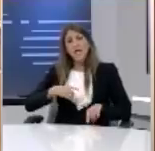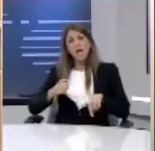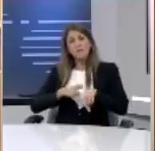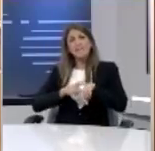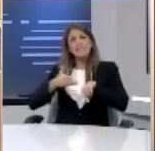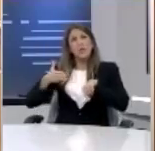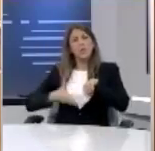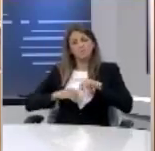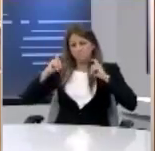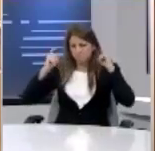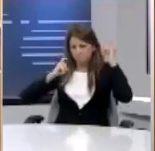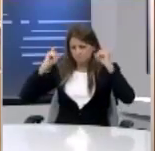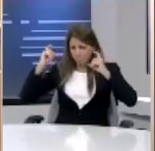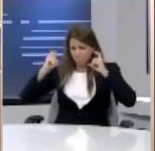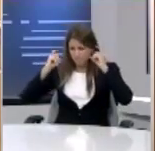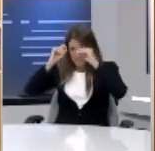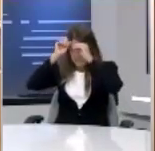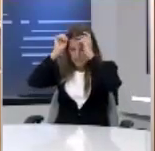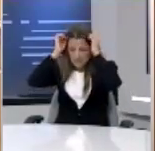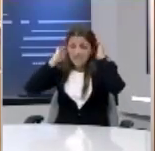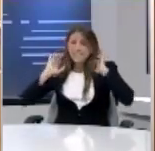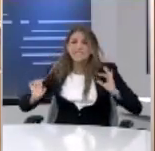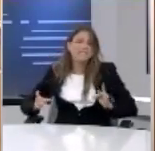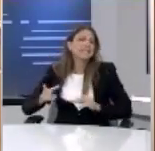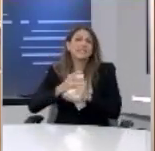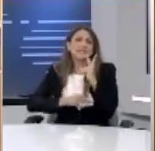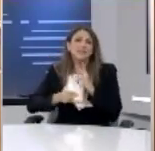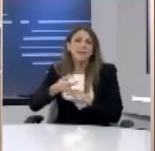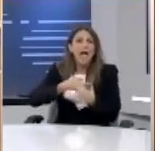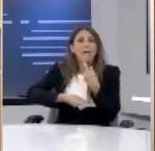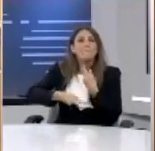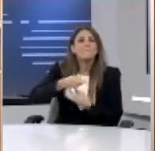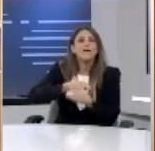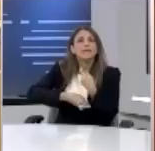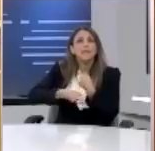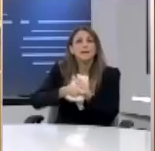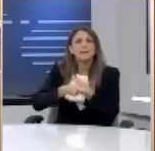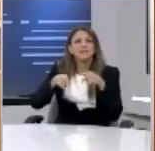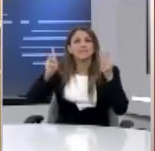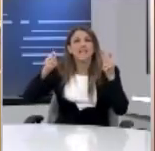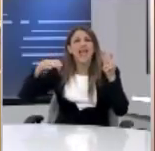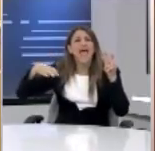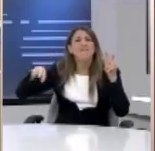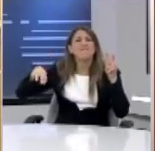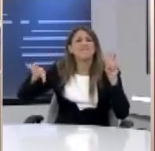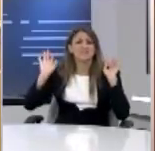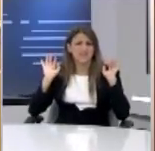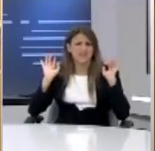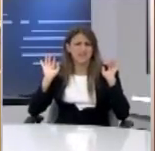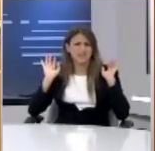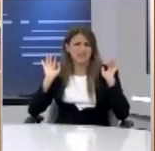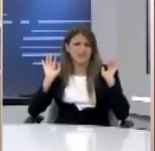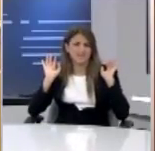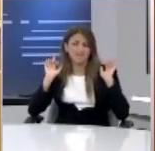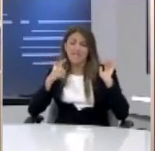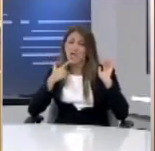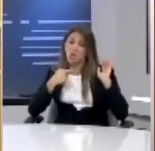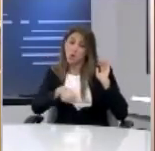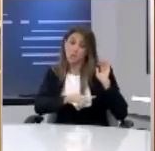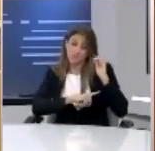για επαγγελματίες της ευαισθησίας. Εντάξει, εμάς μας κατηγορείτε για επαγγελματίες ευαισθησίας.